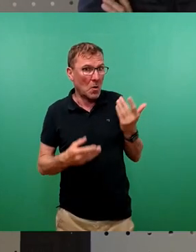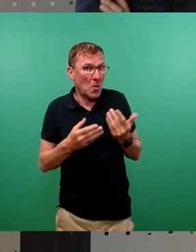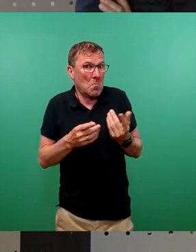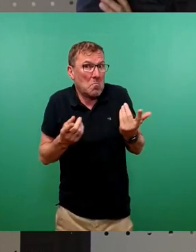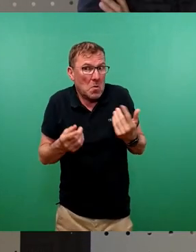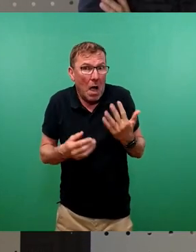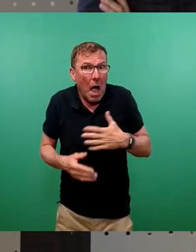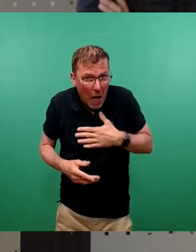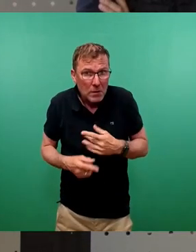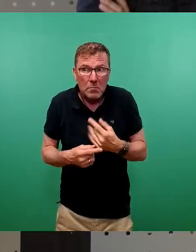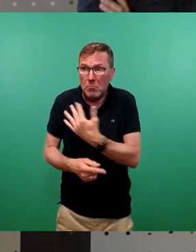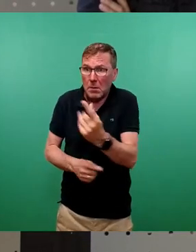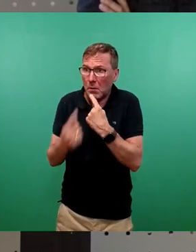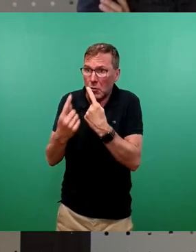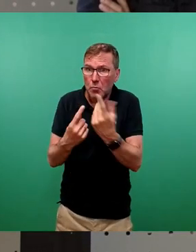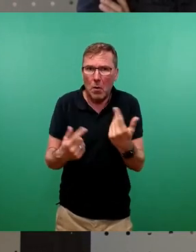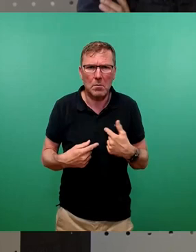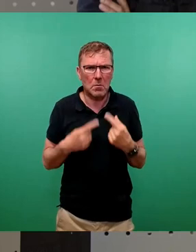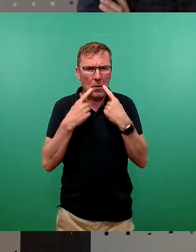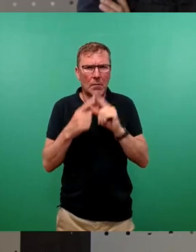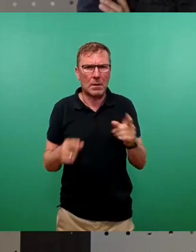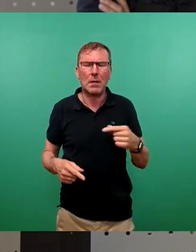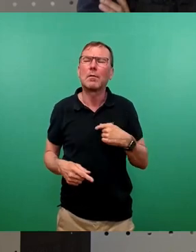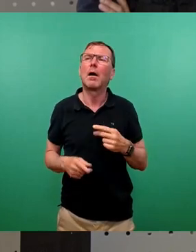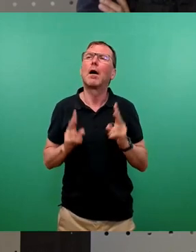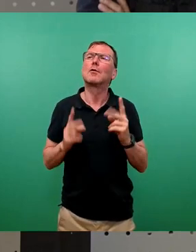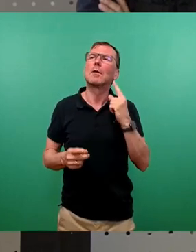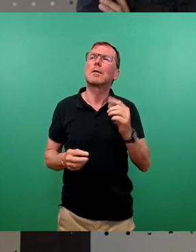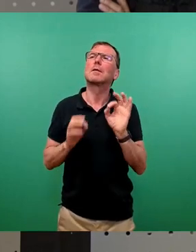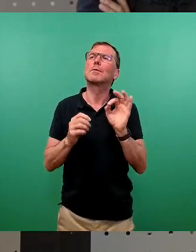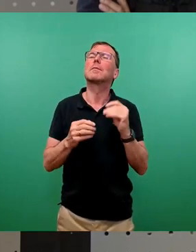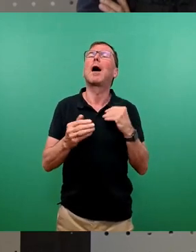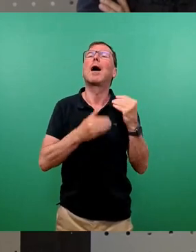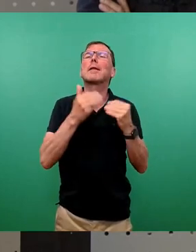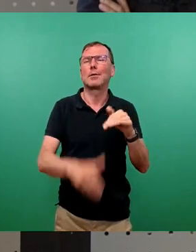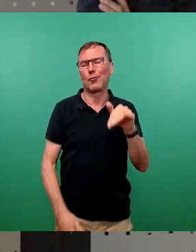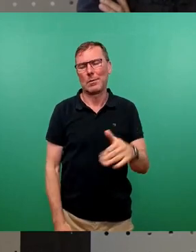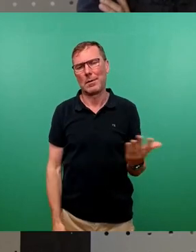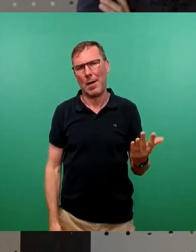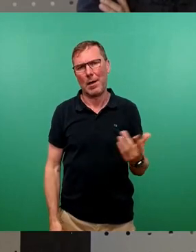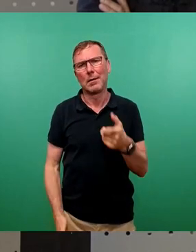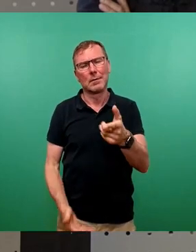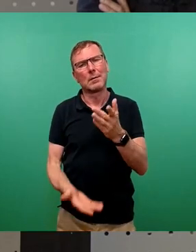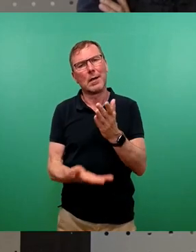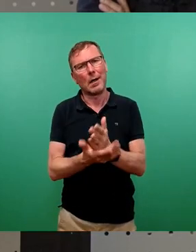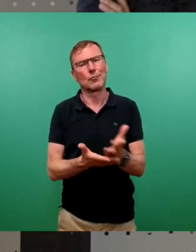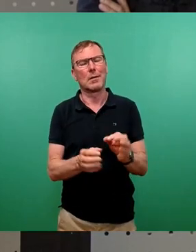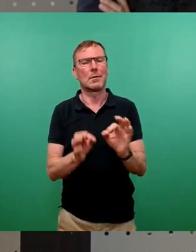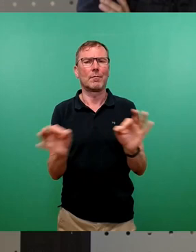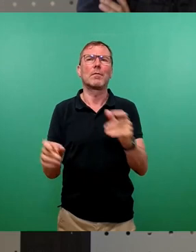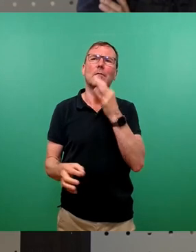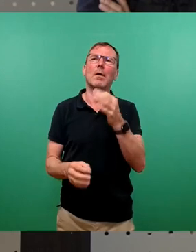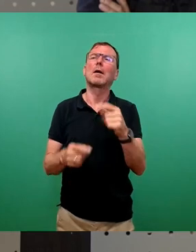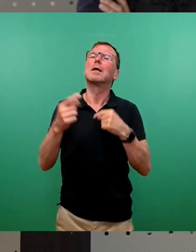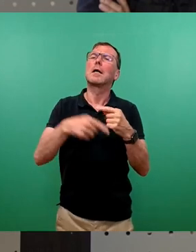hat. Aber wir haben hier in diesem Stadtrat eine gewisse Tradition und die entscheidet eigentlich diese Frage. Diese Tradition lautet, die